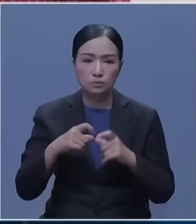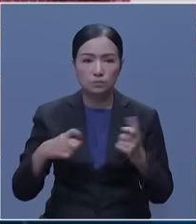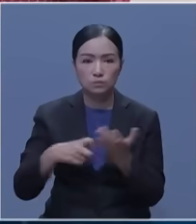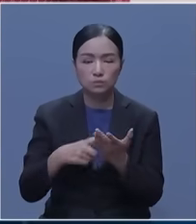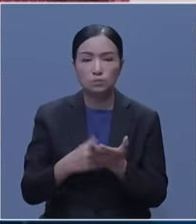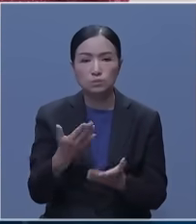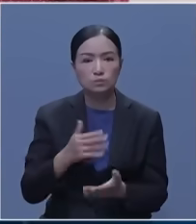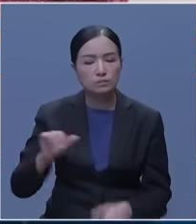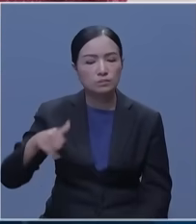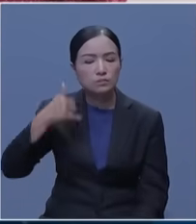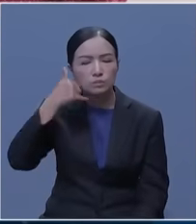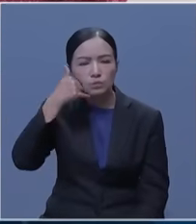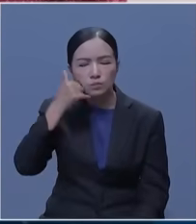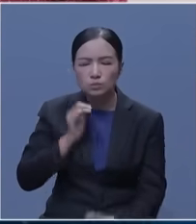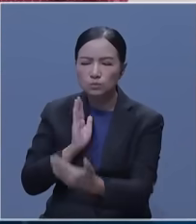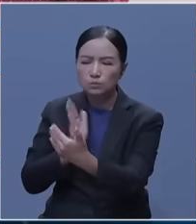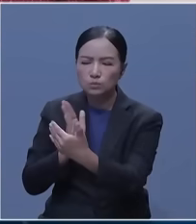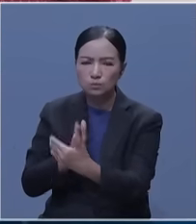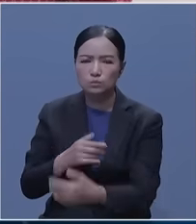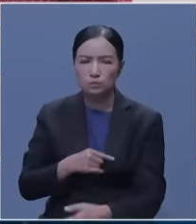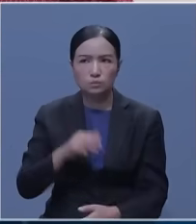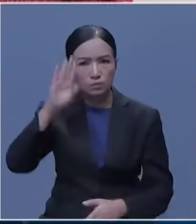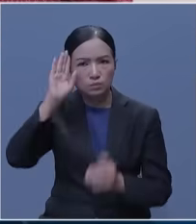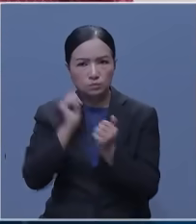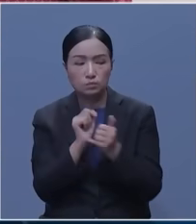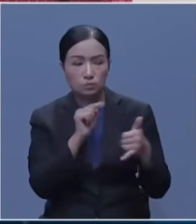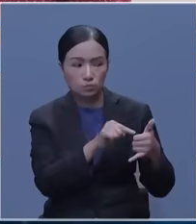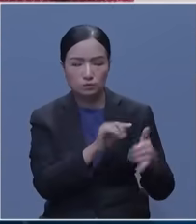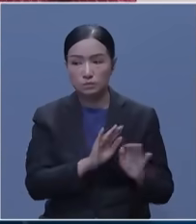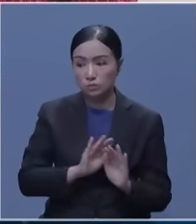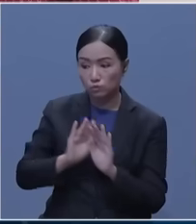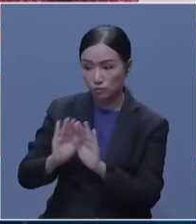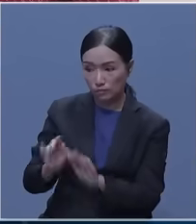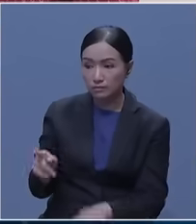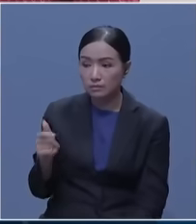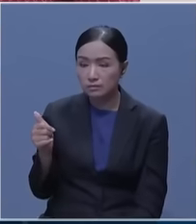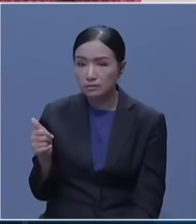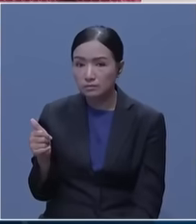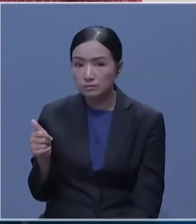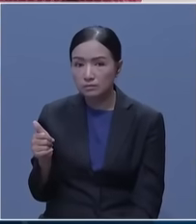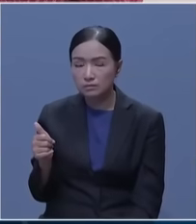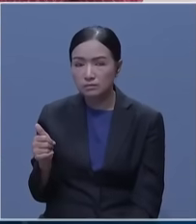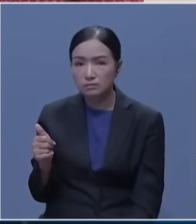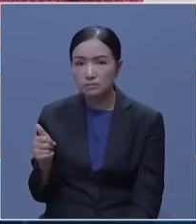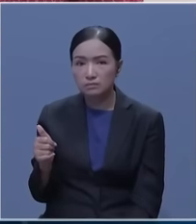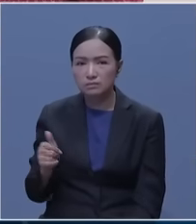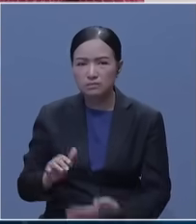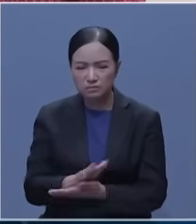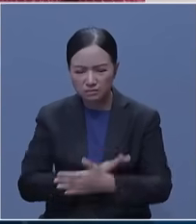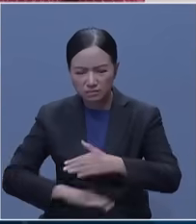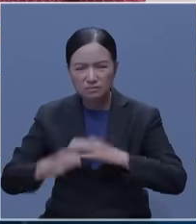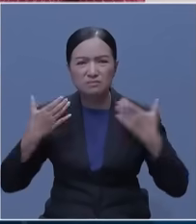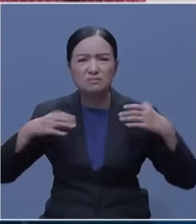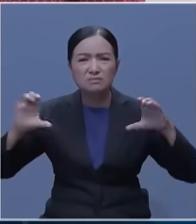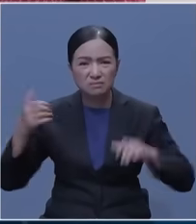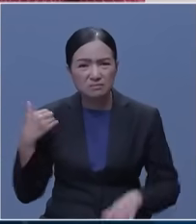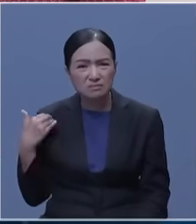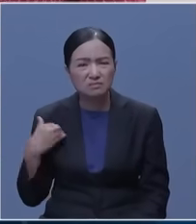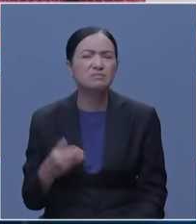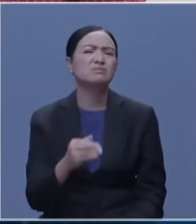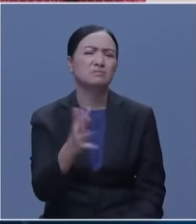าฮะผมบอกเฮ้ยผมอยากจะฝากตำรวจคนนี้หน่อยฝากได้ไหมแล้วมันจะเอาหลักฐานประเภทแบบมีเอกสารราชการทำหนังสือ